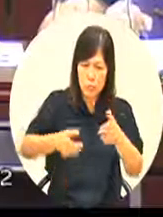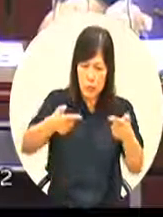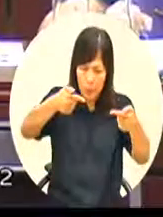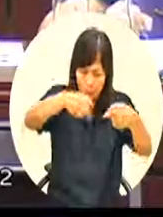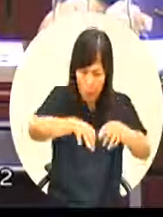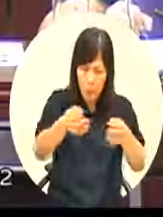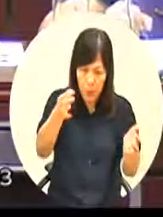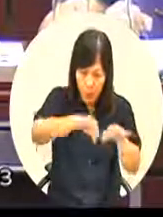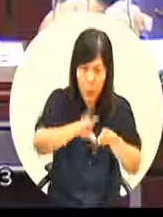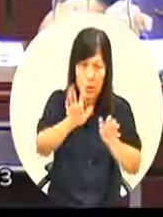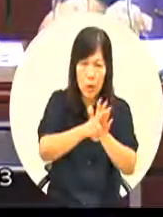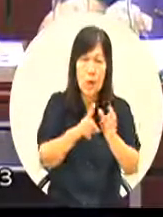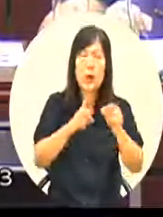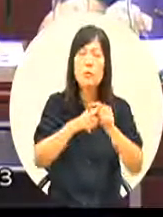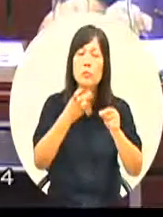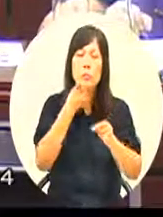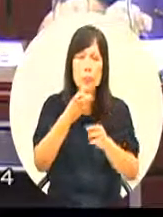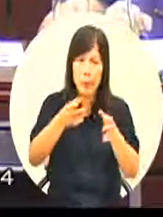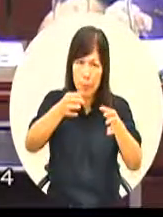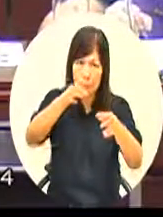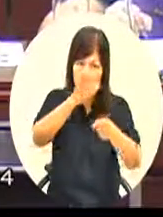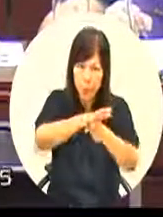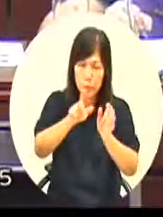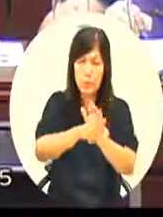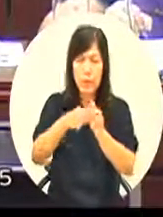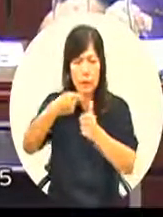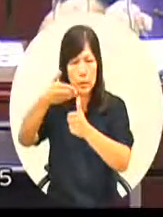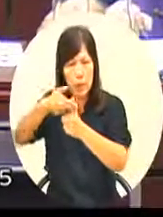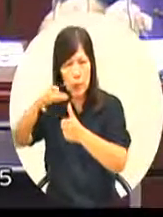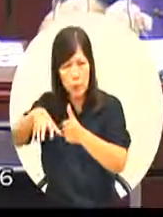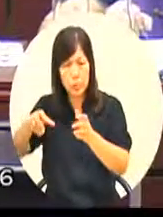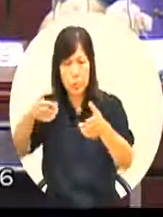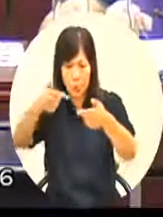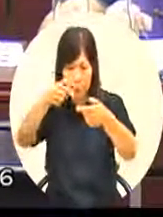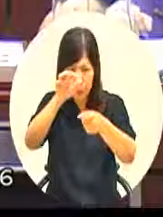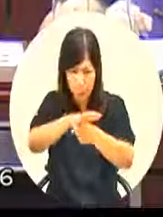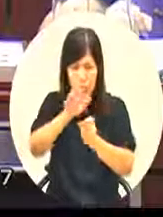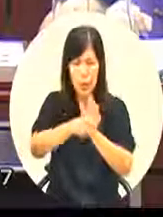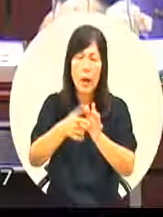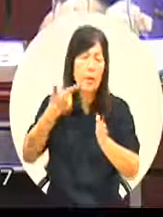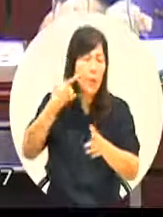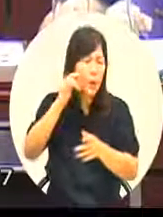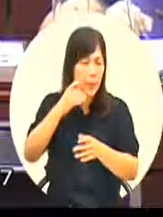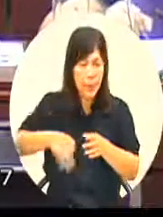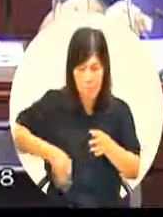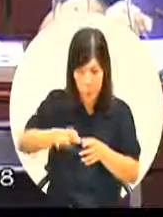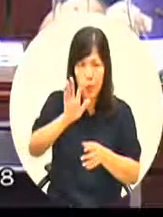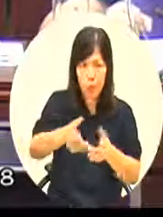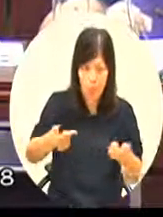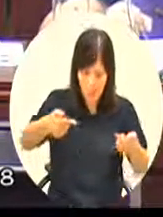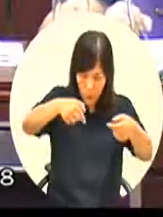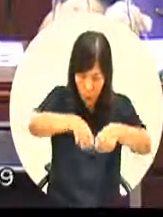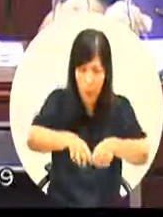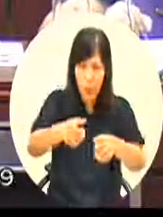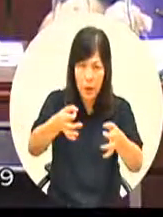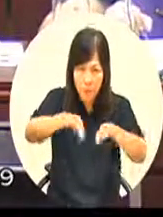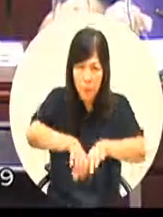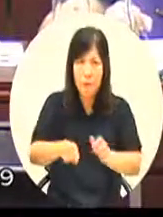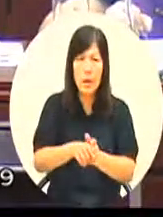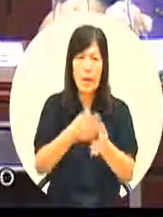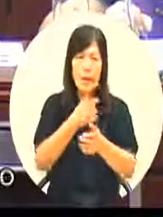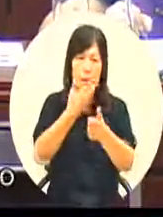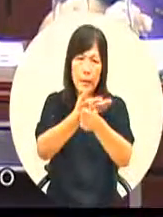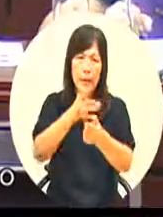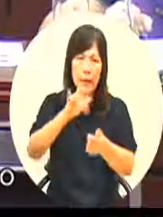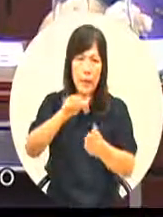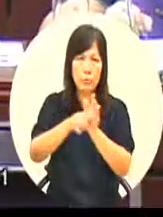资的，中央政府也补助，然后教育局也做了补助，然后让父母也出资哦，然后让他的这个教保人员能